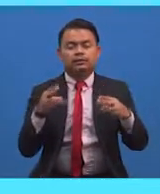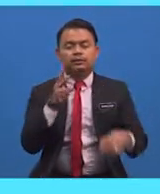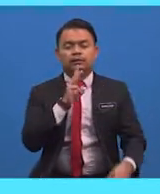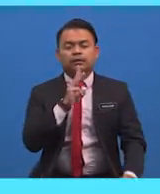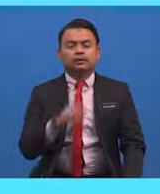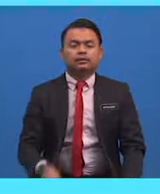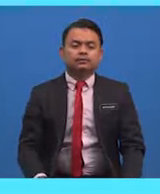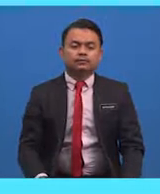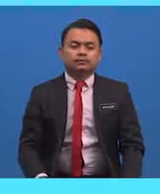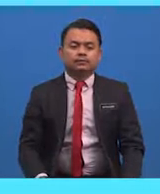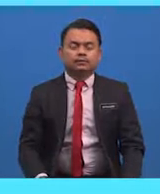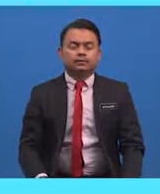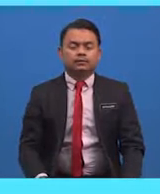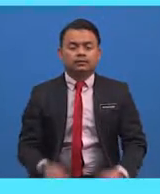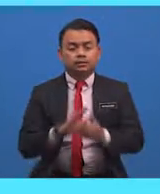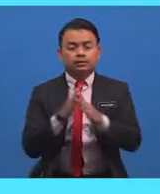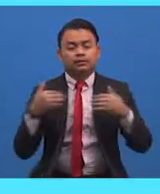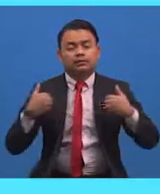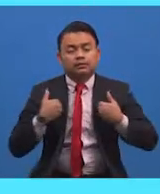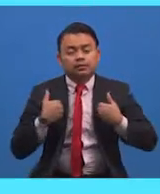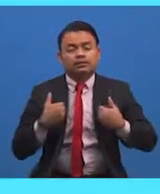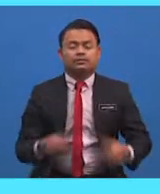menjadi letih dan tidak bermaya.